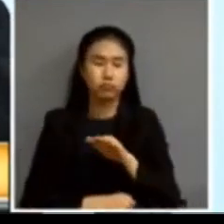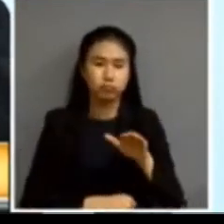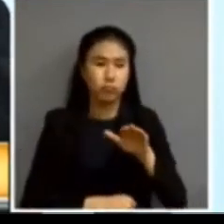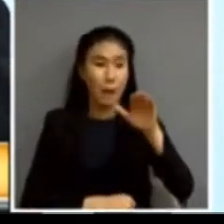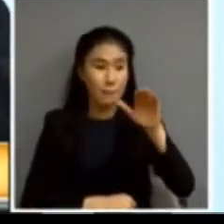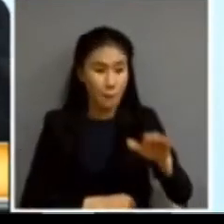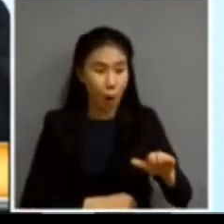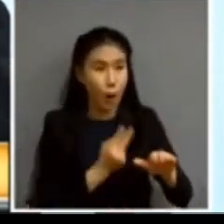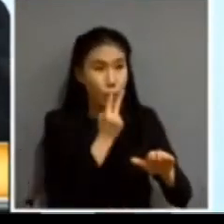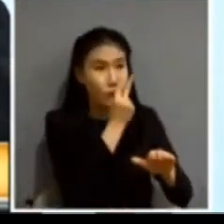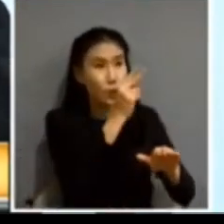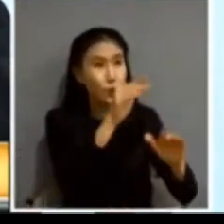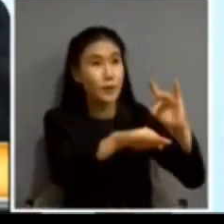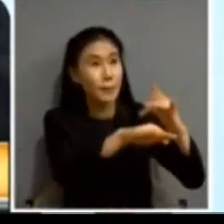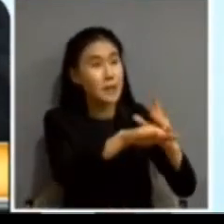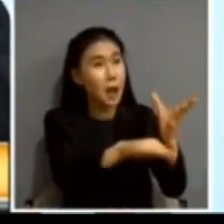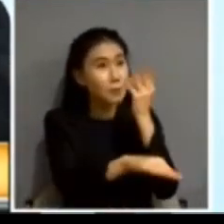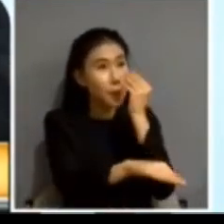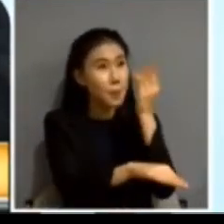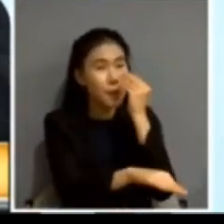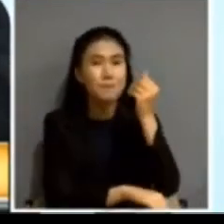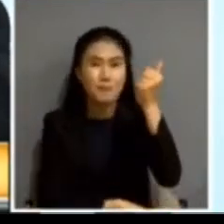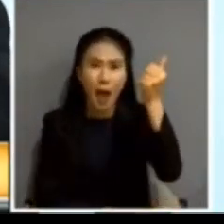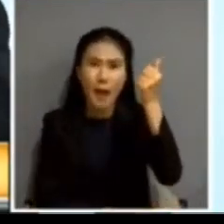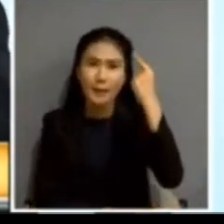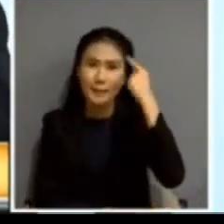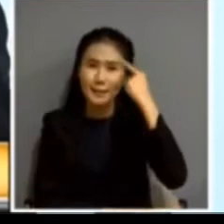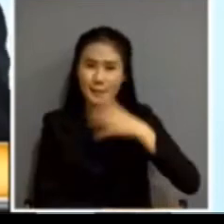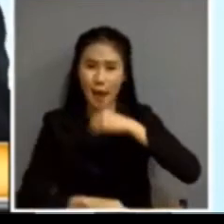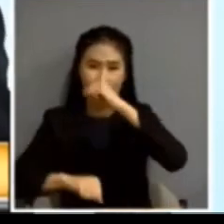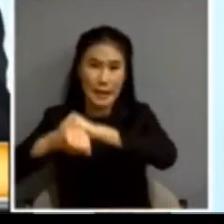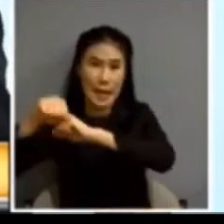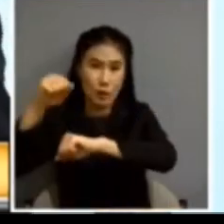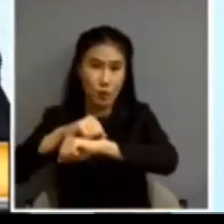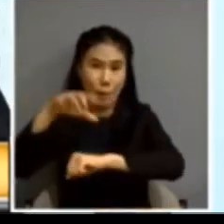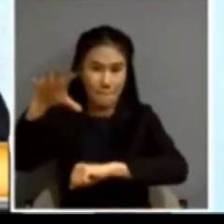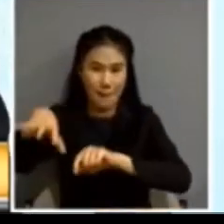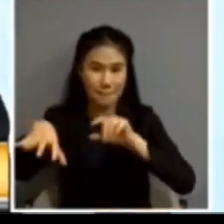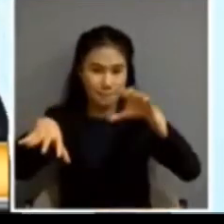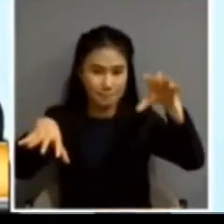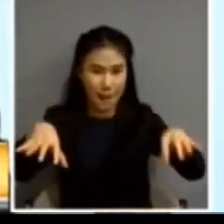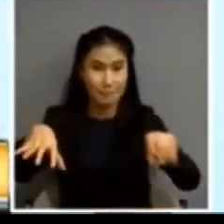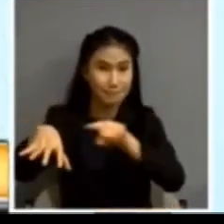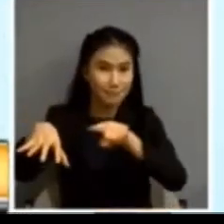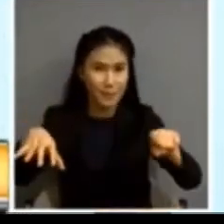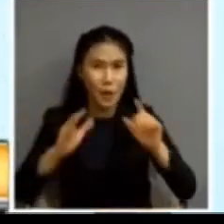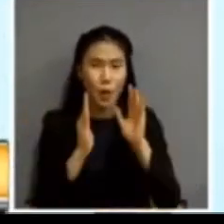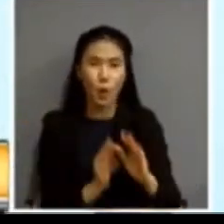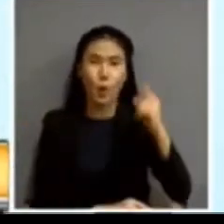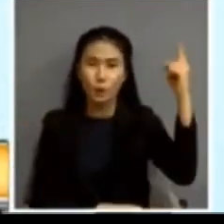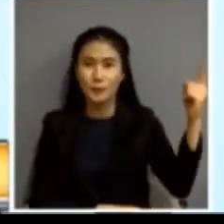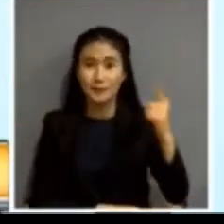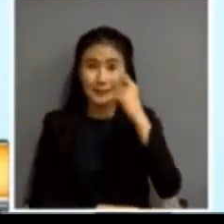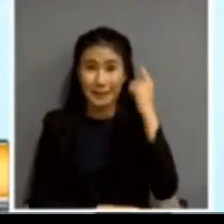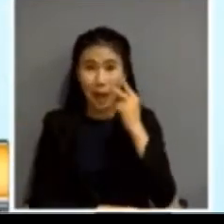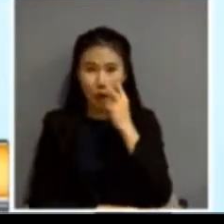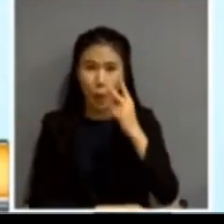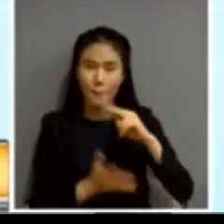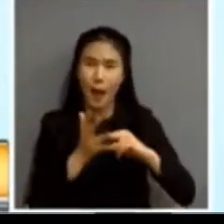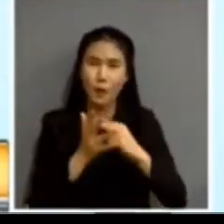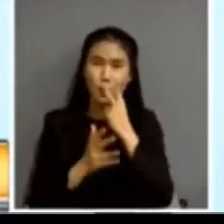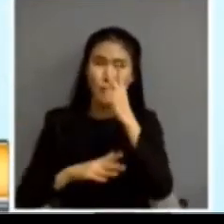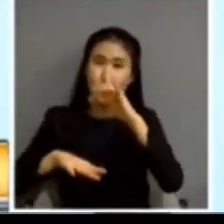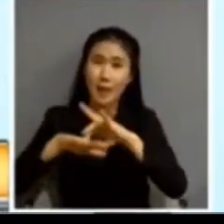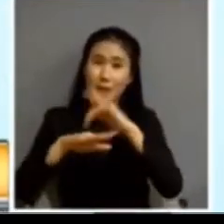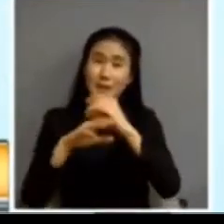างแล้วก็ก่อสร้างแหล่งเรียนรู้เพื่อที่จะให้พี่น้องประชาชนหรือนักท่องเที่ยวได้เรียนรู้ในเรื่องของการอนุรักษ์ธรรมช